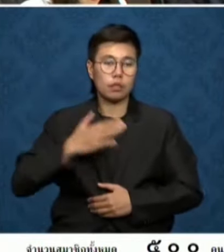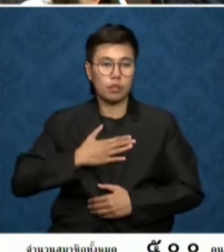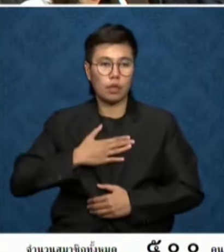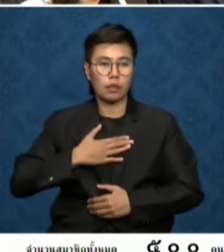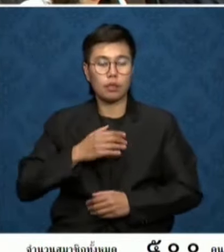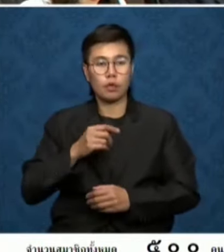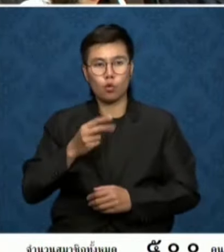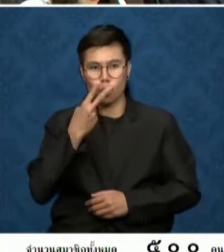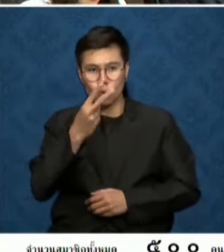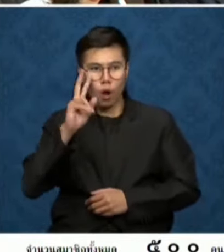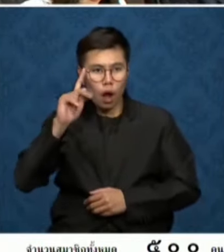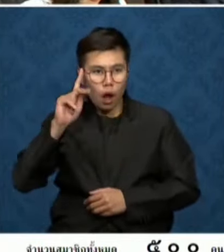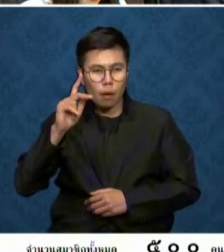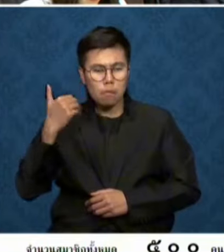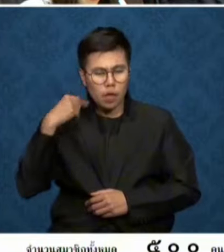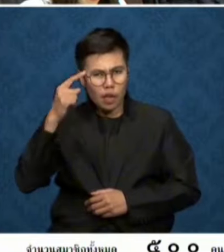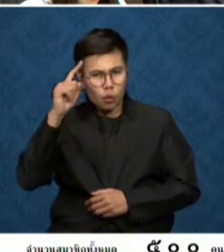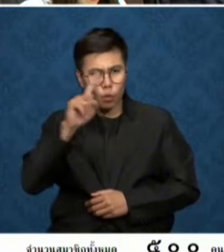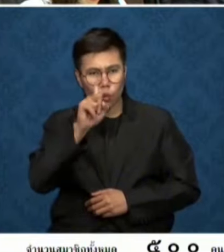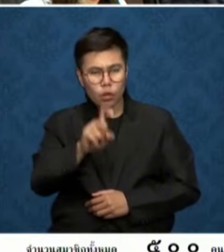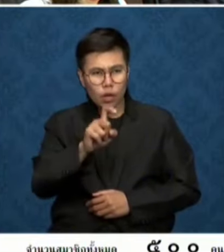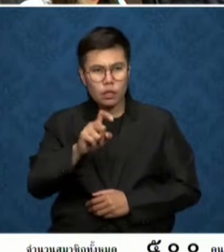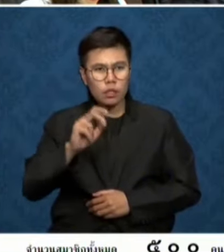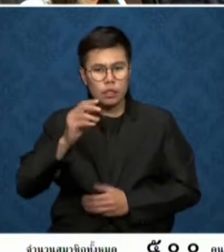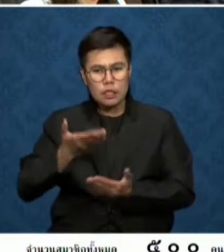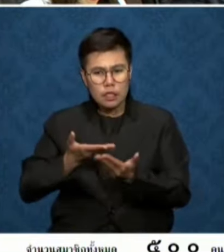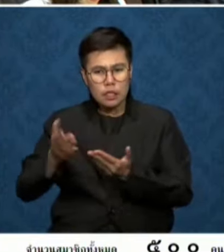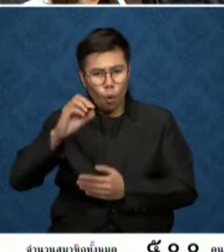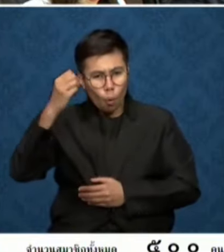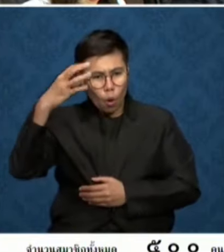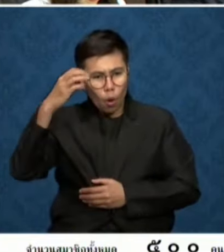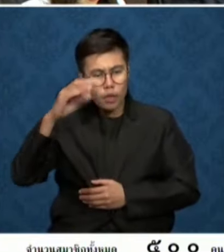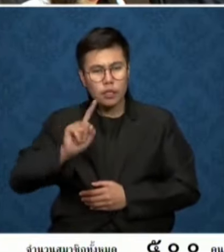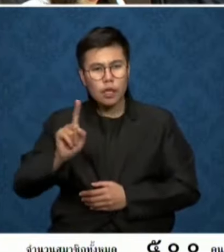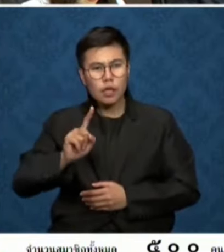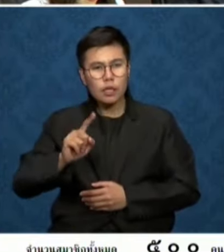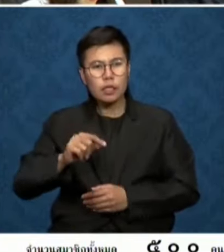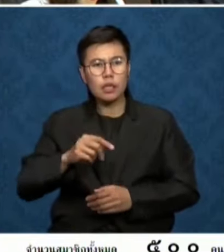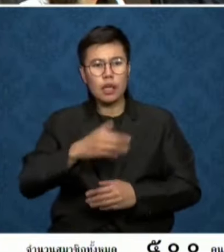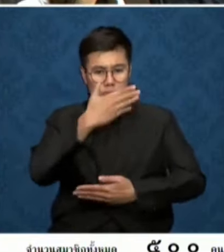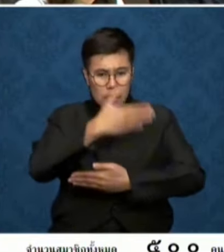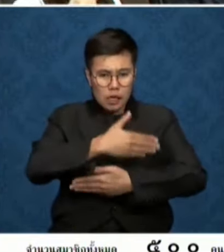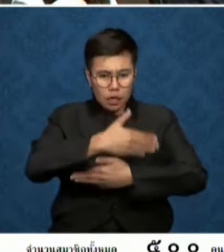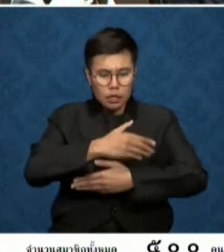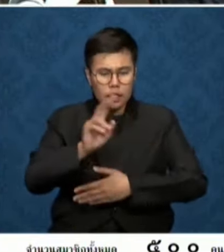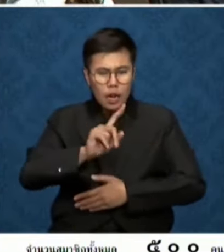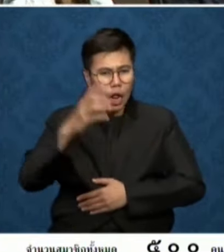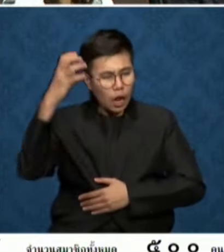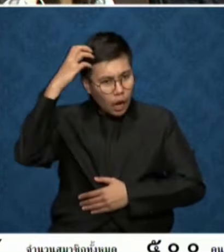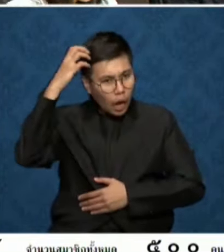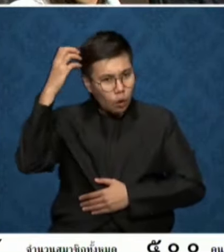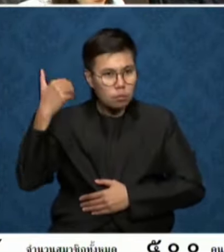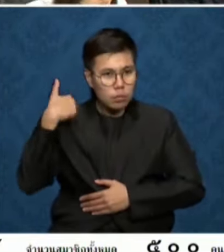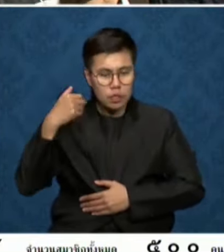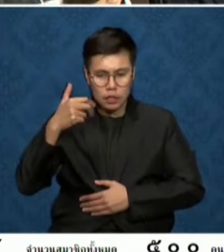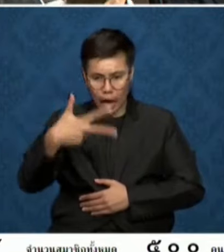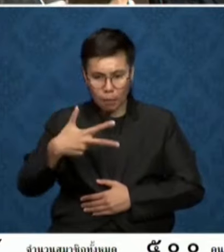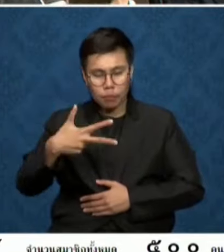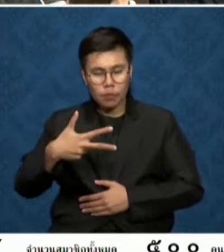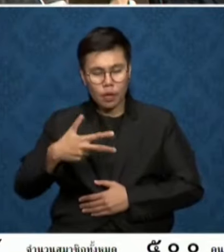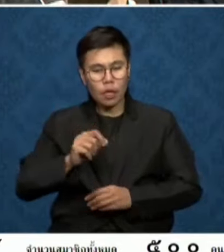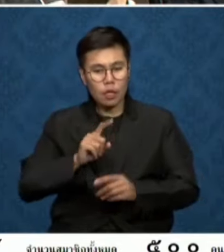ามนะคะแล้วก็ตั้งคำถามถึงการรับซื้อไฟฟ้าจากเขื่อนในประเทศลาว3เขื่อนด้วยกันว่ามันเป็นไปตามแผน